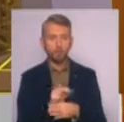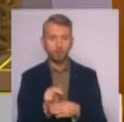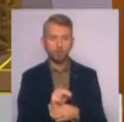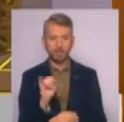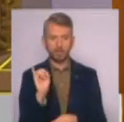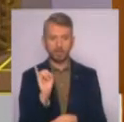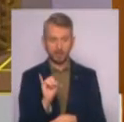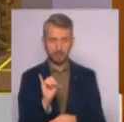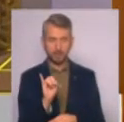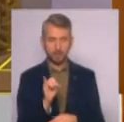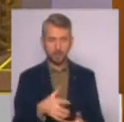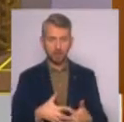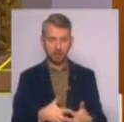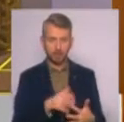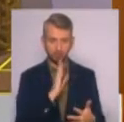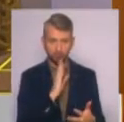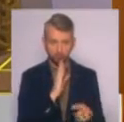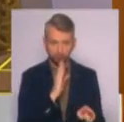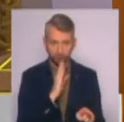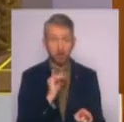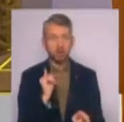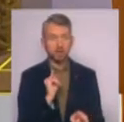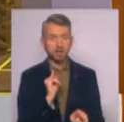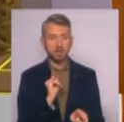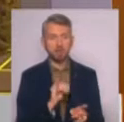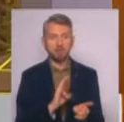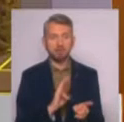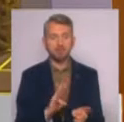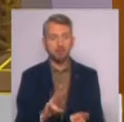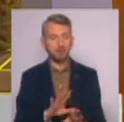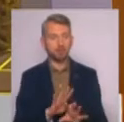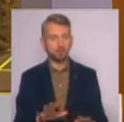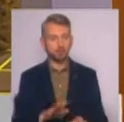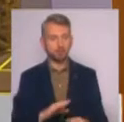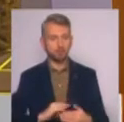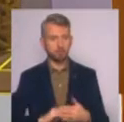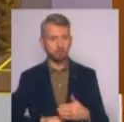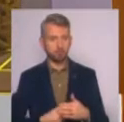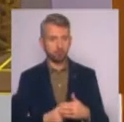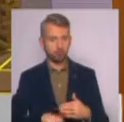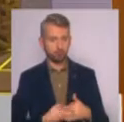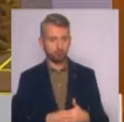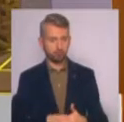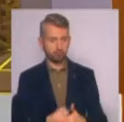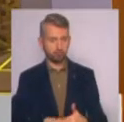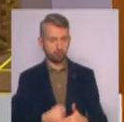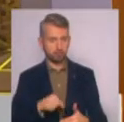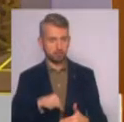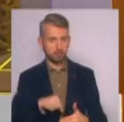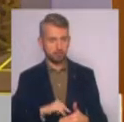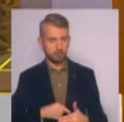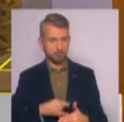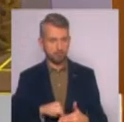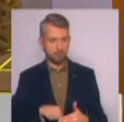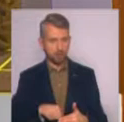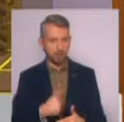і вагітну саму, і не завдати шкоди плоду. Так, щоб все було. І ще